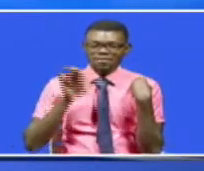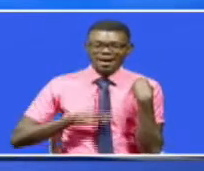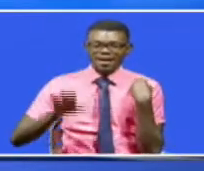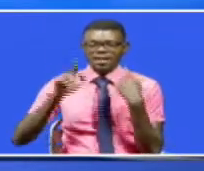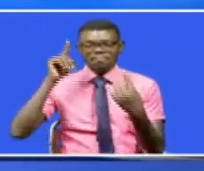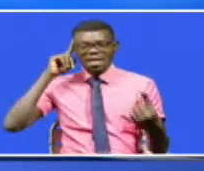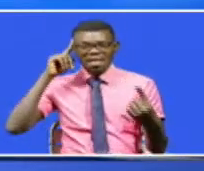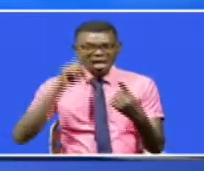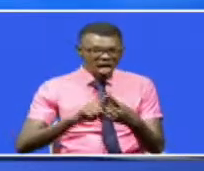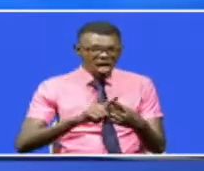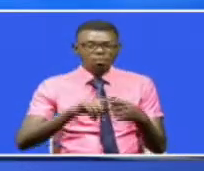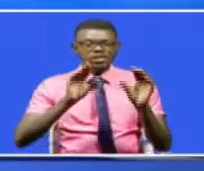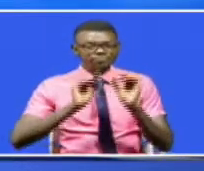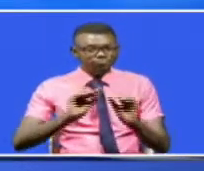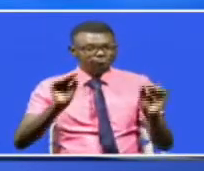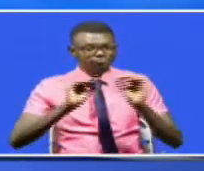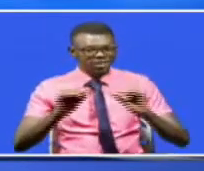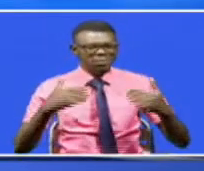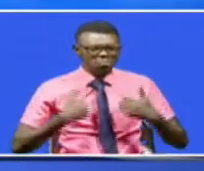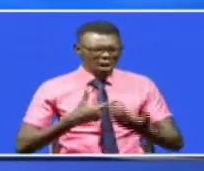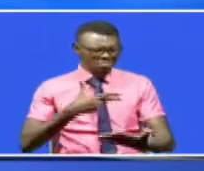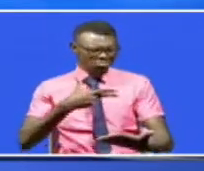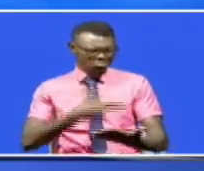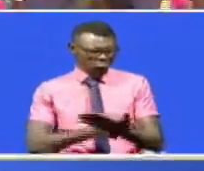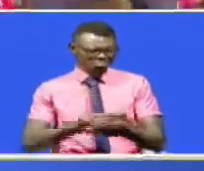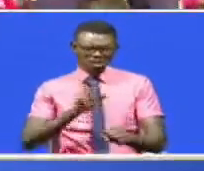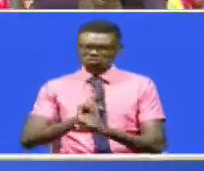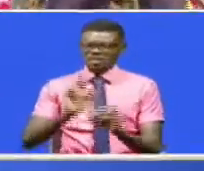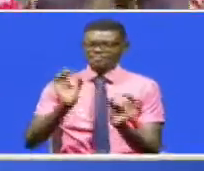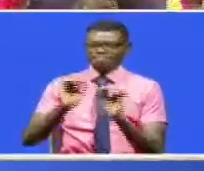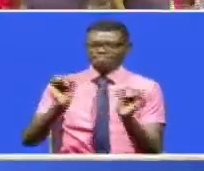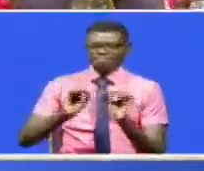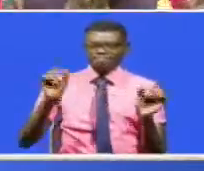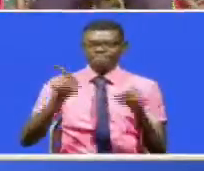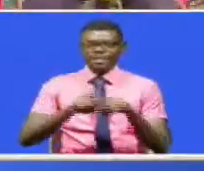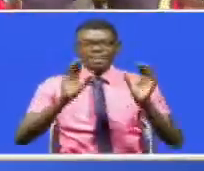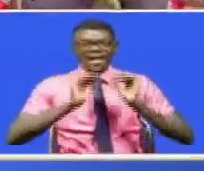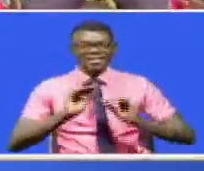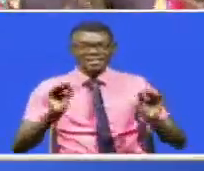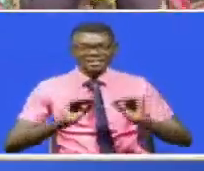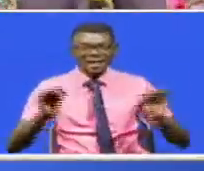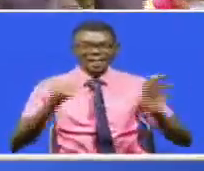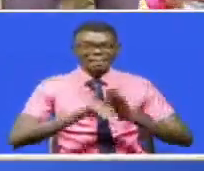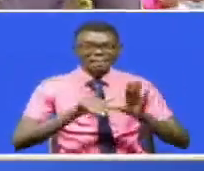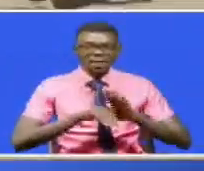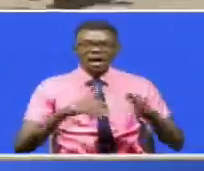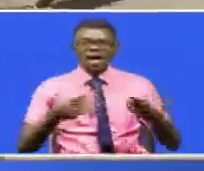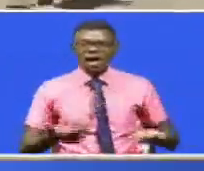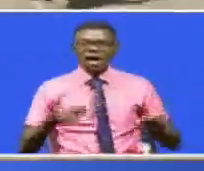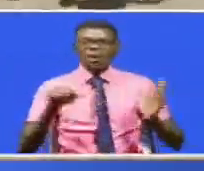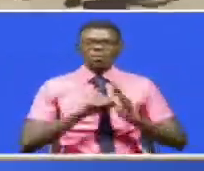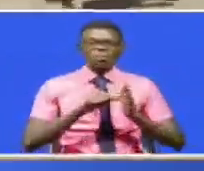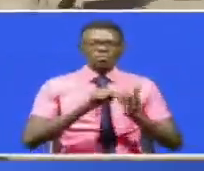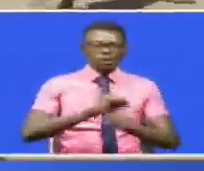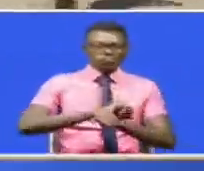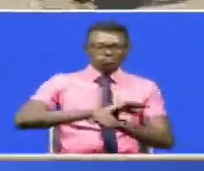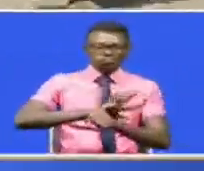ni kuhimiza umma dhidi ya matumizi ya mihadarati. Aidha, ikawa ni fursa ya kuhamasisha wenyeji kutokana na kisunzi cha